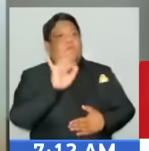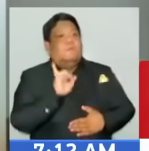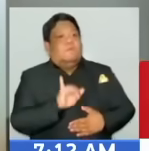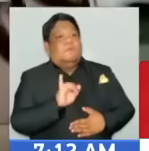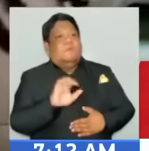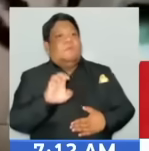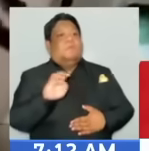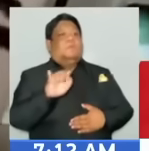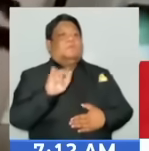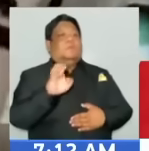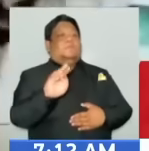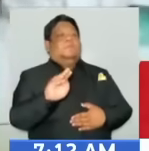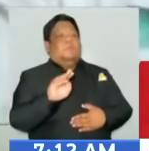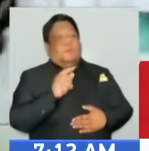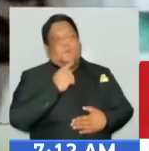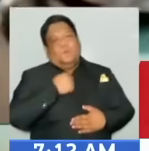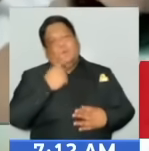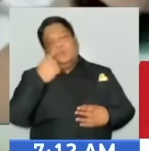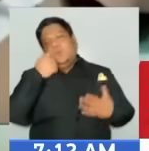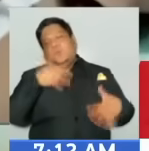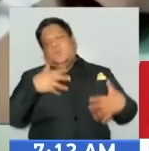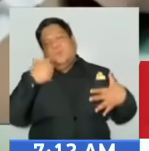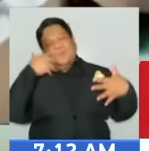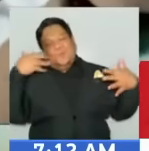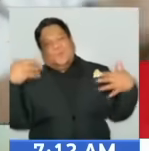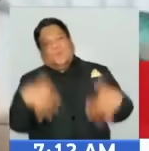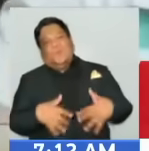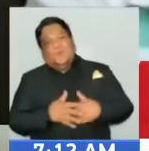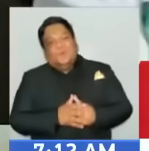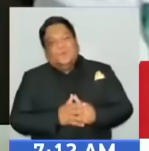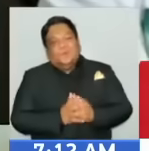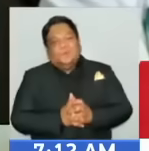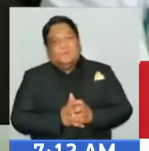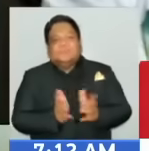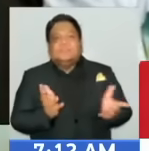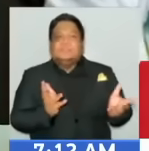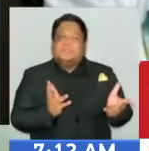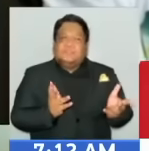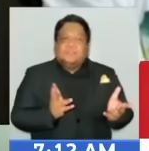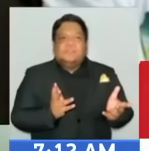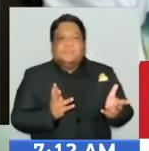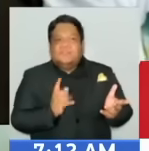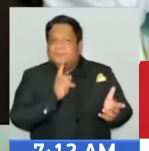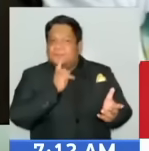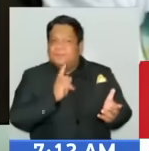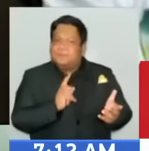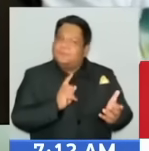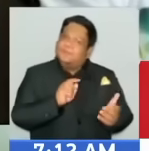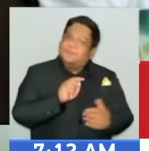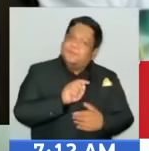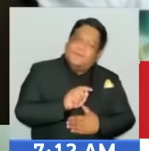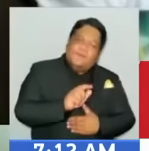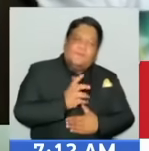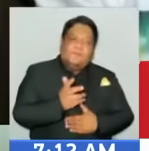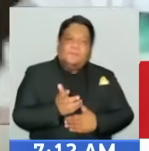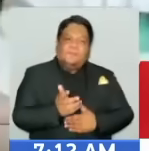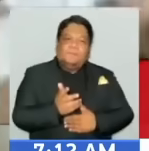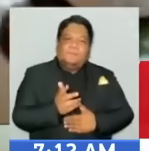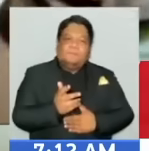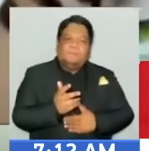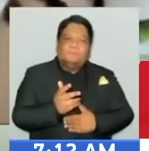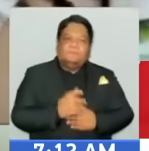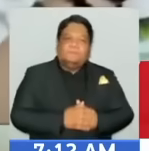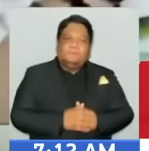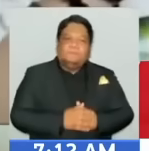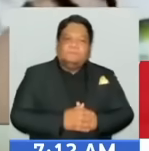ako. Narinig ko sa kanila yung instrumental ng Realest, ng mismo na yun. And Dre